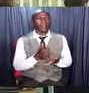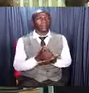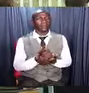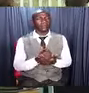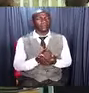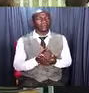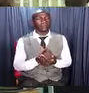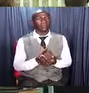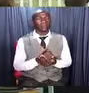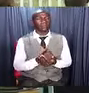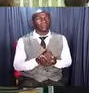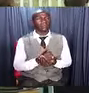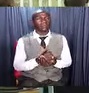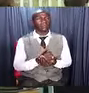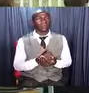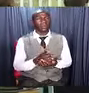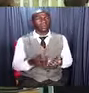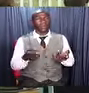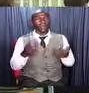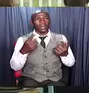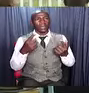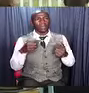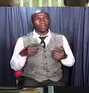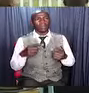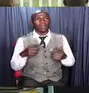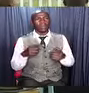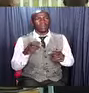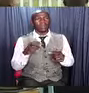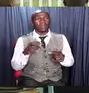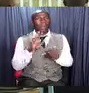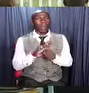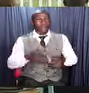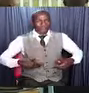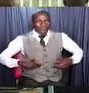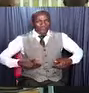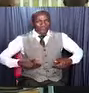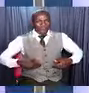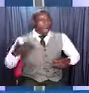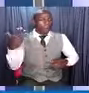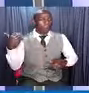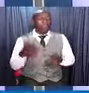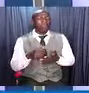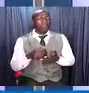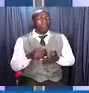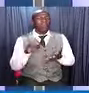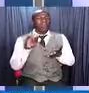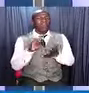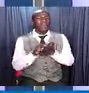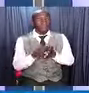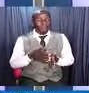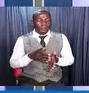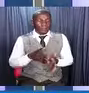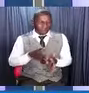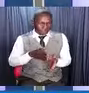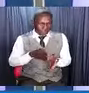Amen. Maana kulikuja njaa nyingi hapo katikati. Because there was so much famine back then. Njaa ya foleni.